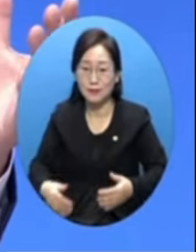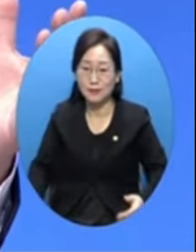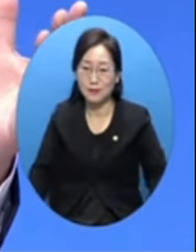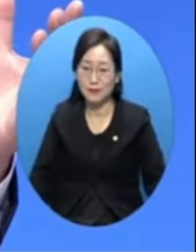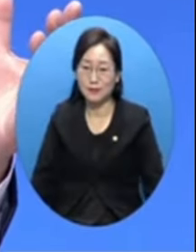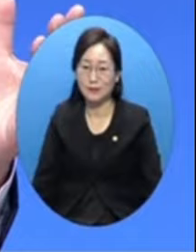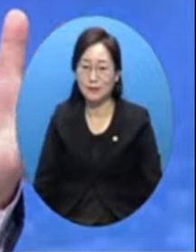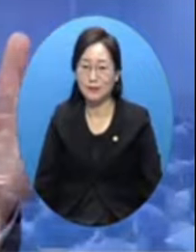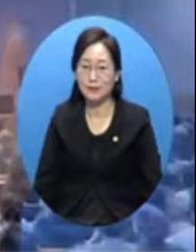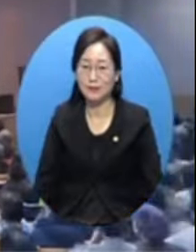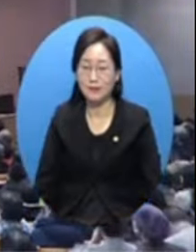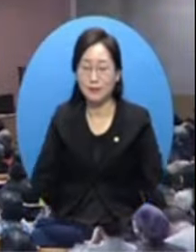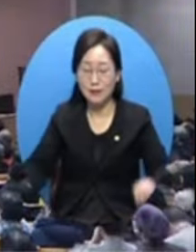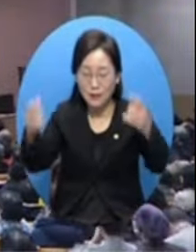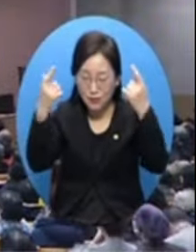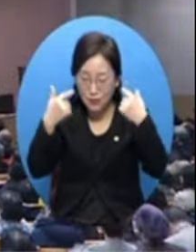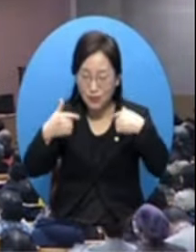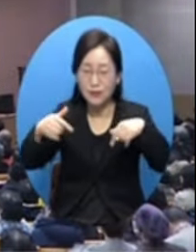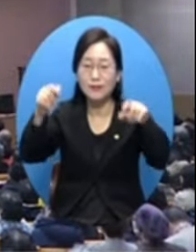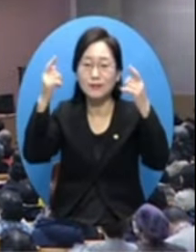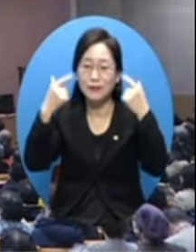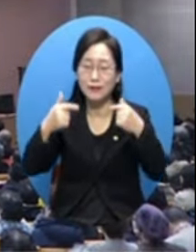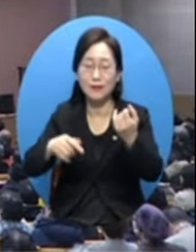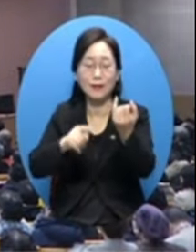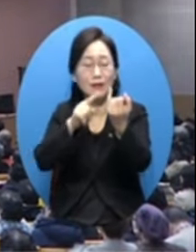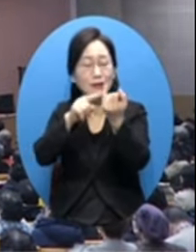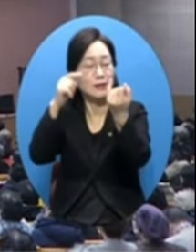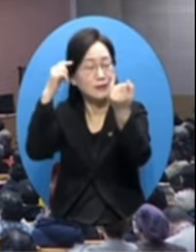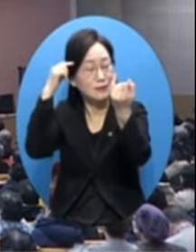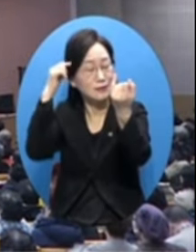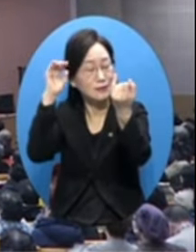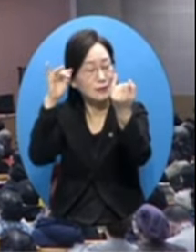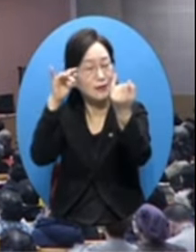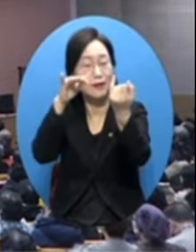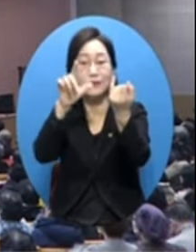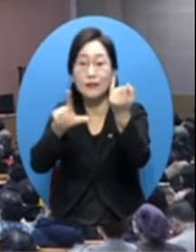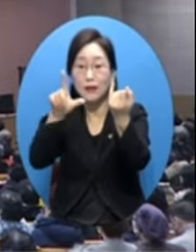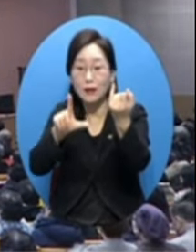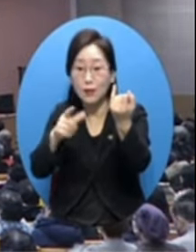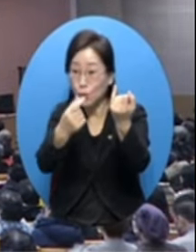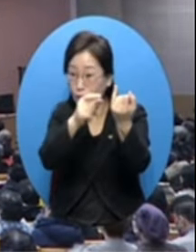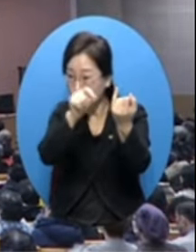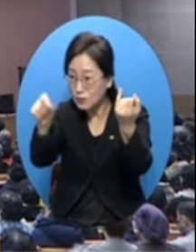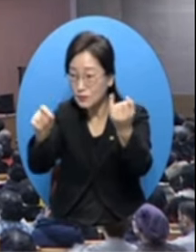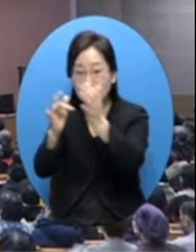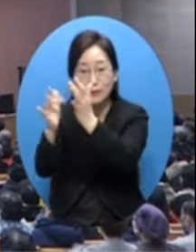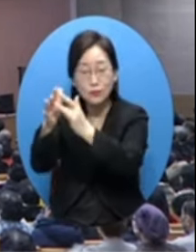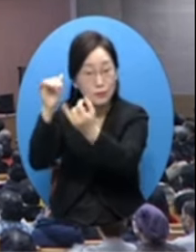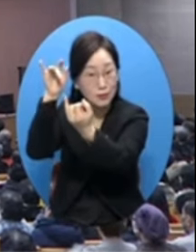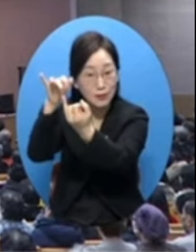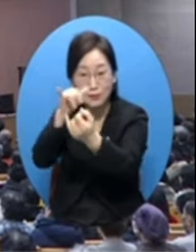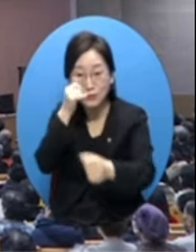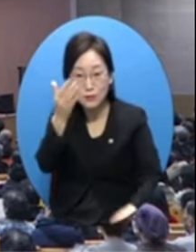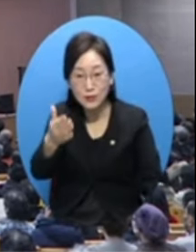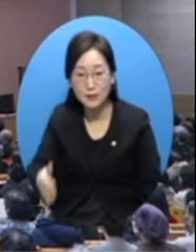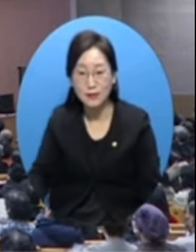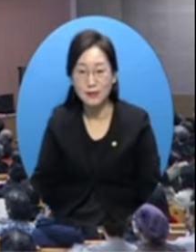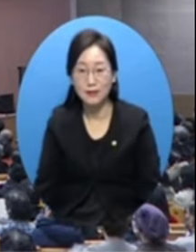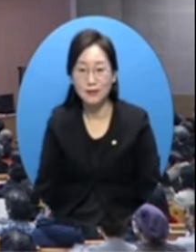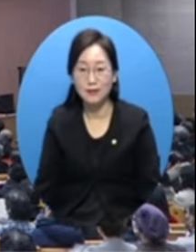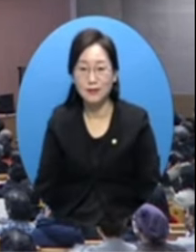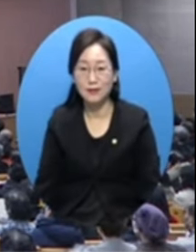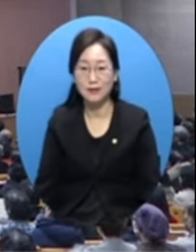있는지 언제나 그대만 생각하고 산다는 고백처럼 예수님만 생각하면 살고 있는 는지